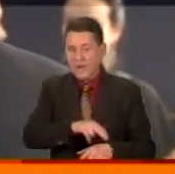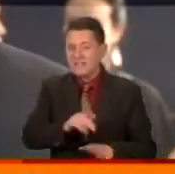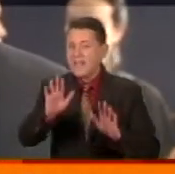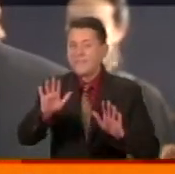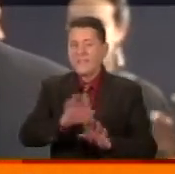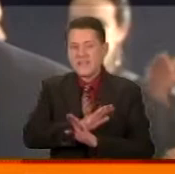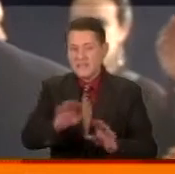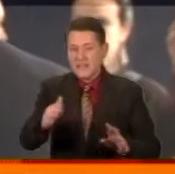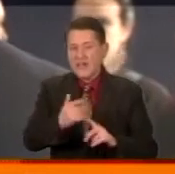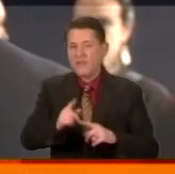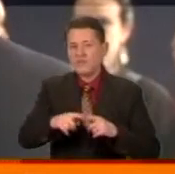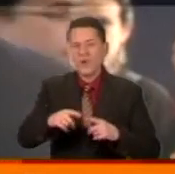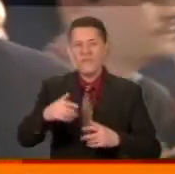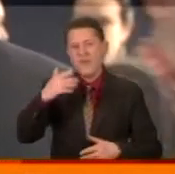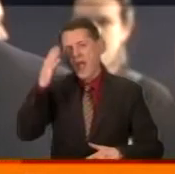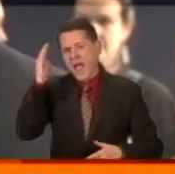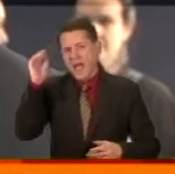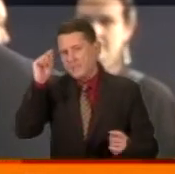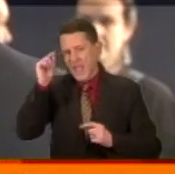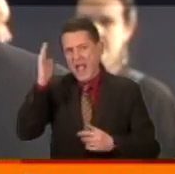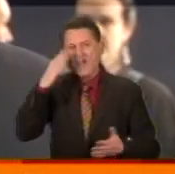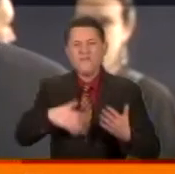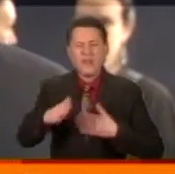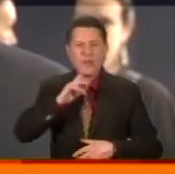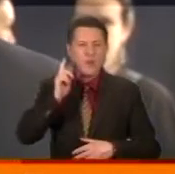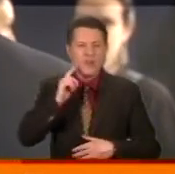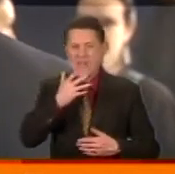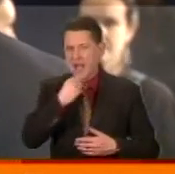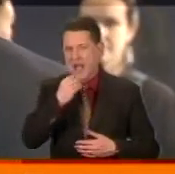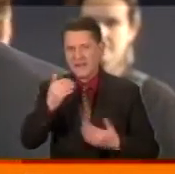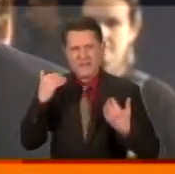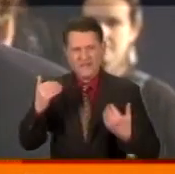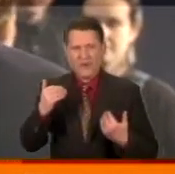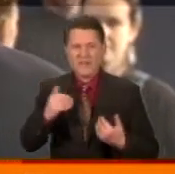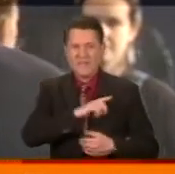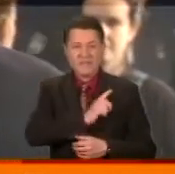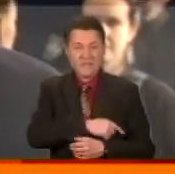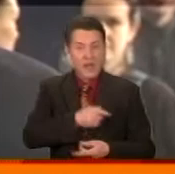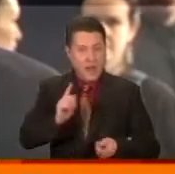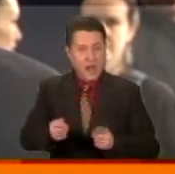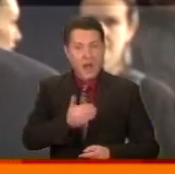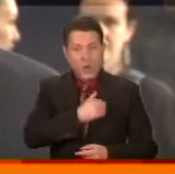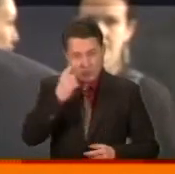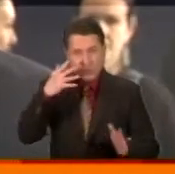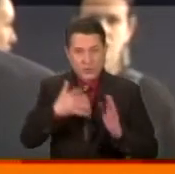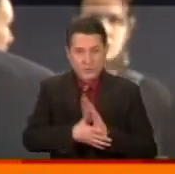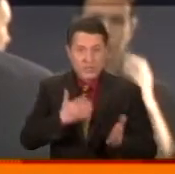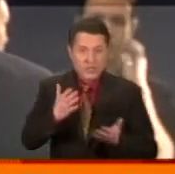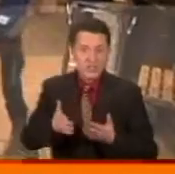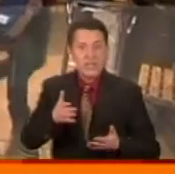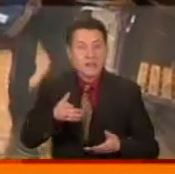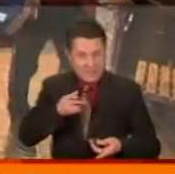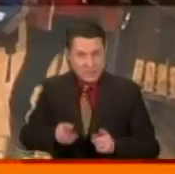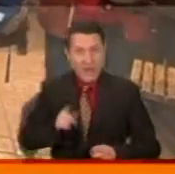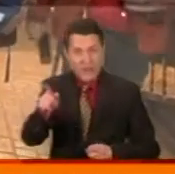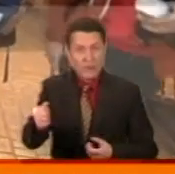от ейфорії, молоді, гарні, вродливі, сильні, але й реально хочуть розуміти, чи справді вони їх